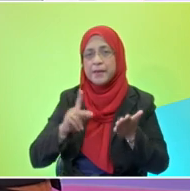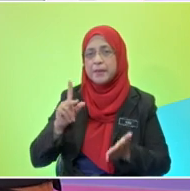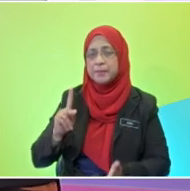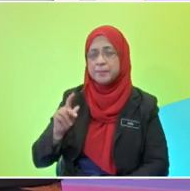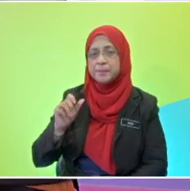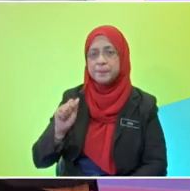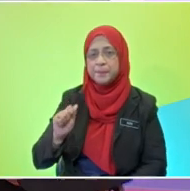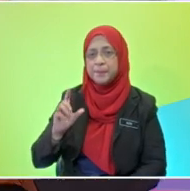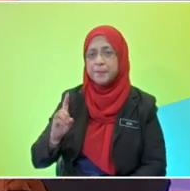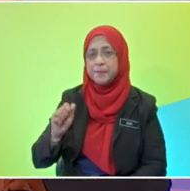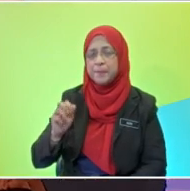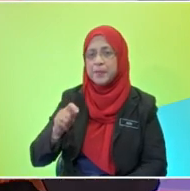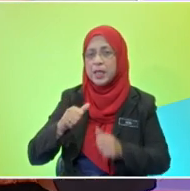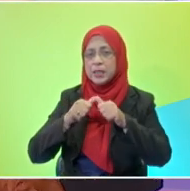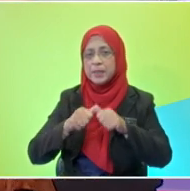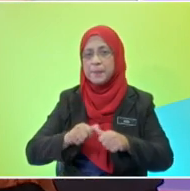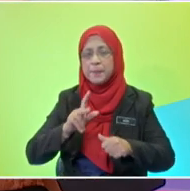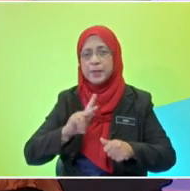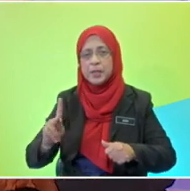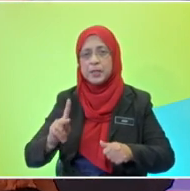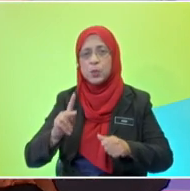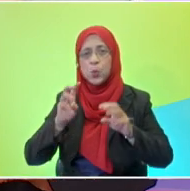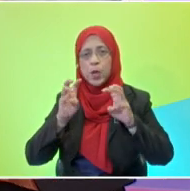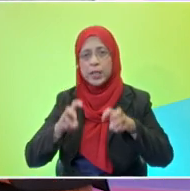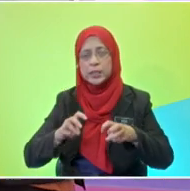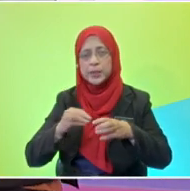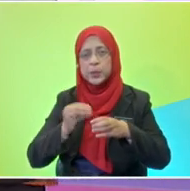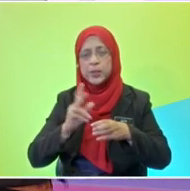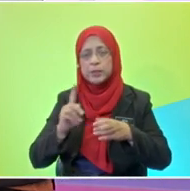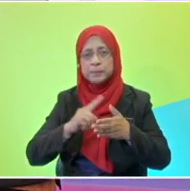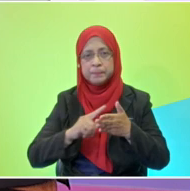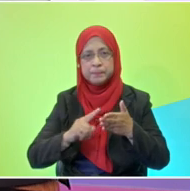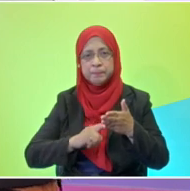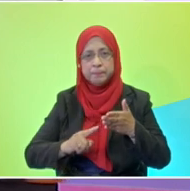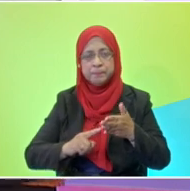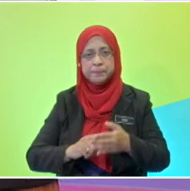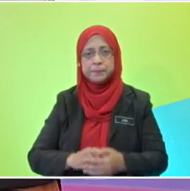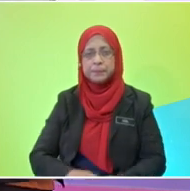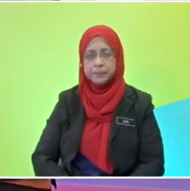kadar tertentu yang diwajibkan Zakat lah